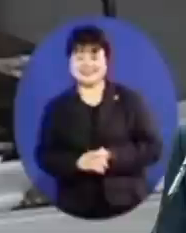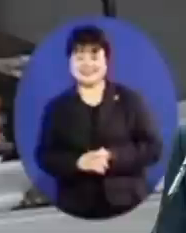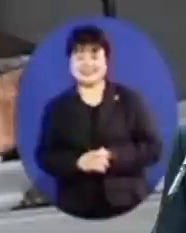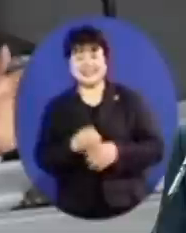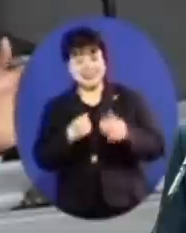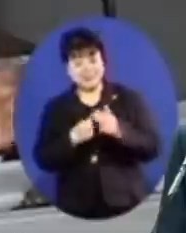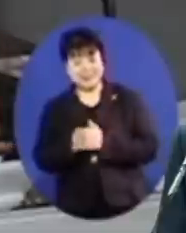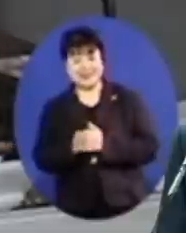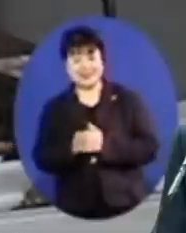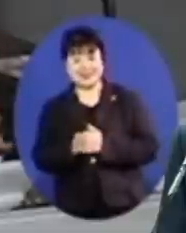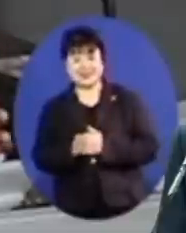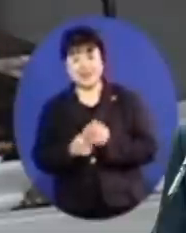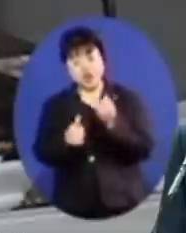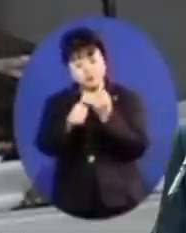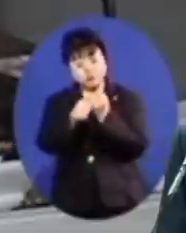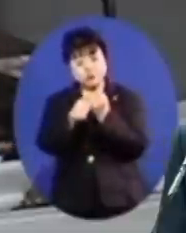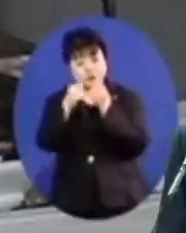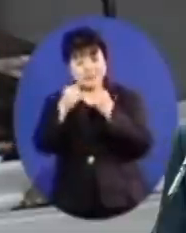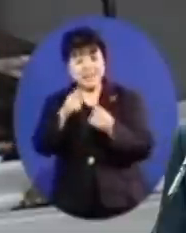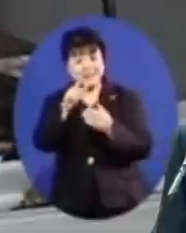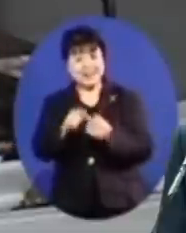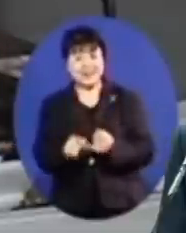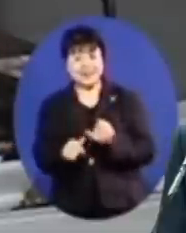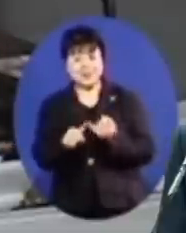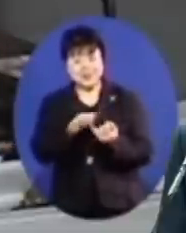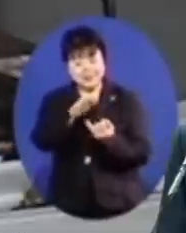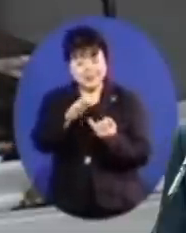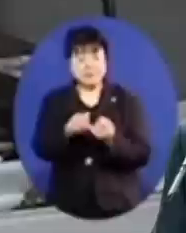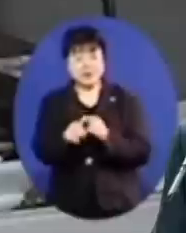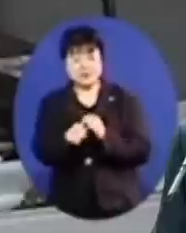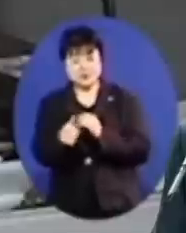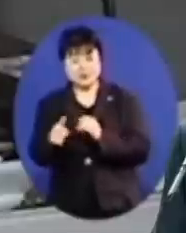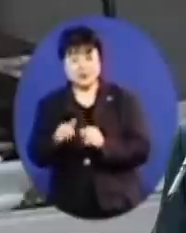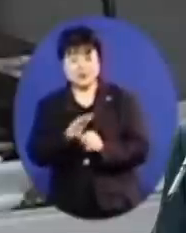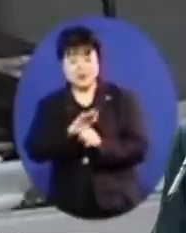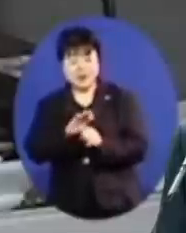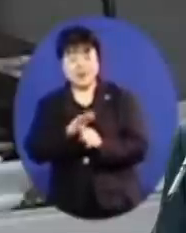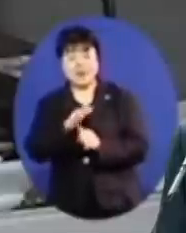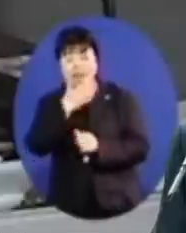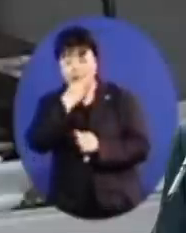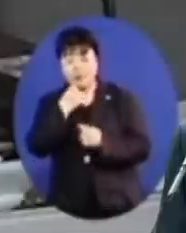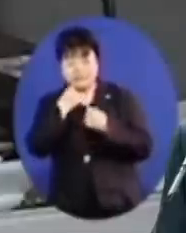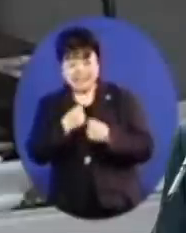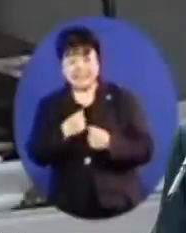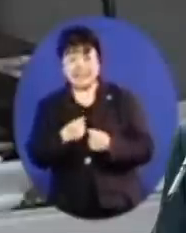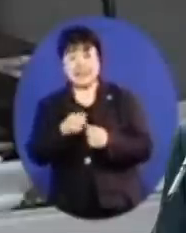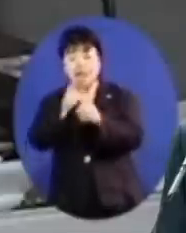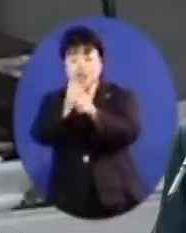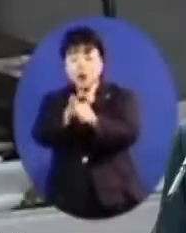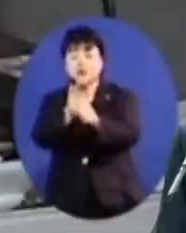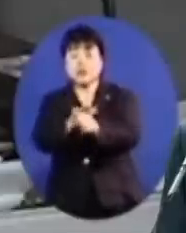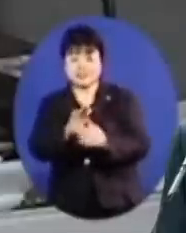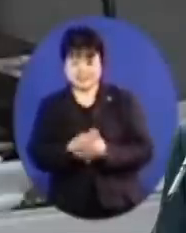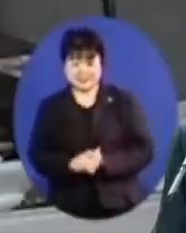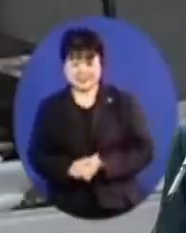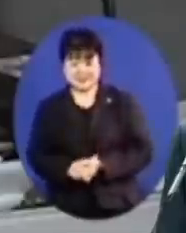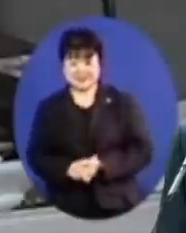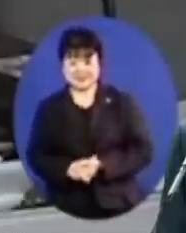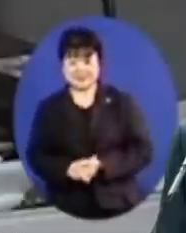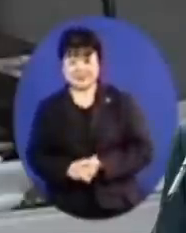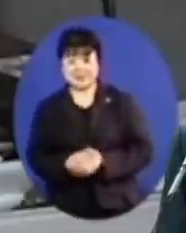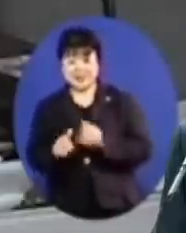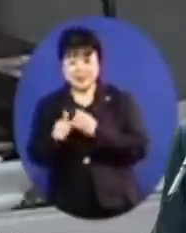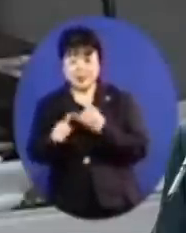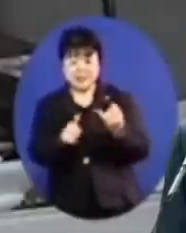그러므로 우리가 부부간에 살아도 아내도 남편이 행복하게 인생을 살도록 협조해주고